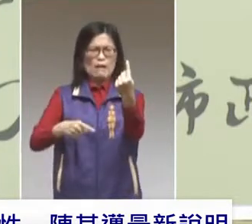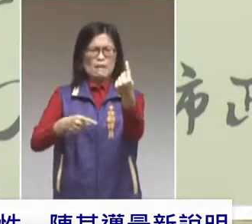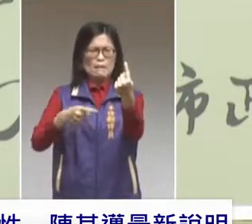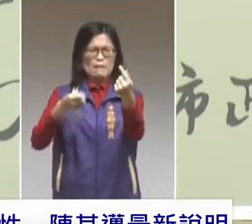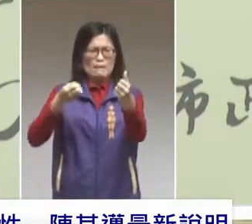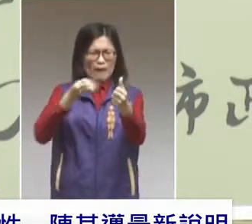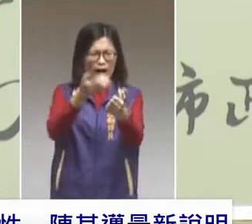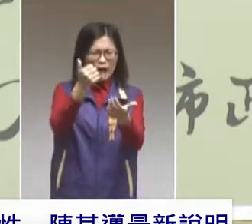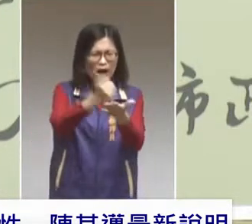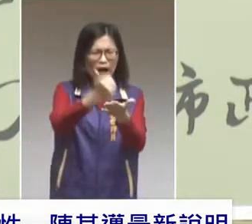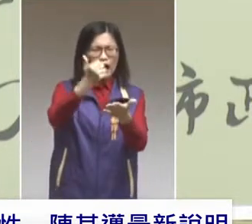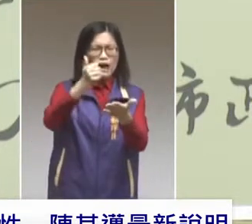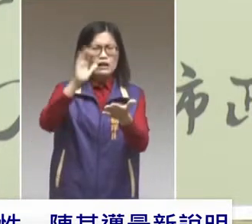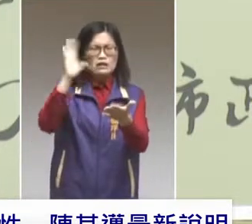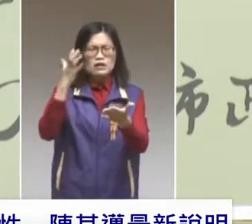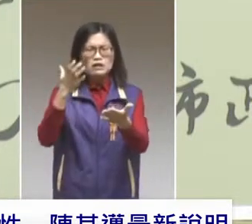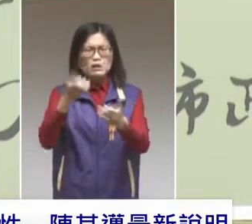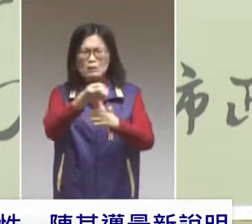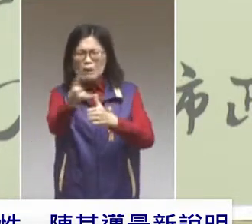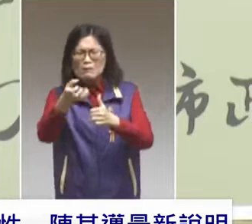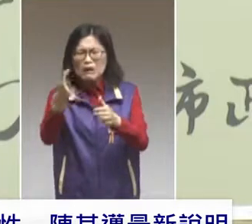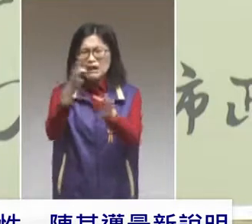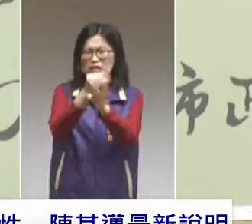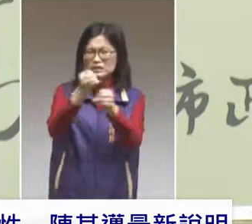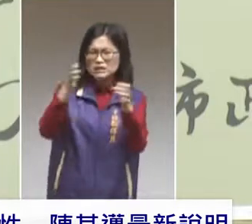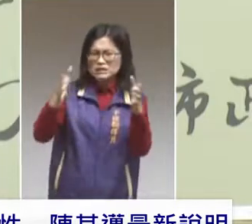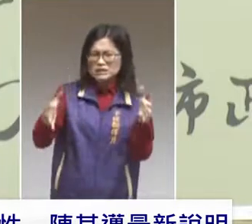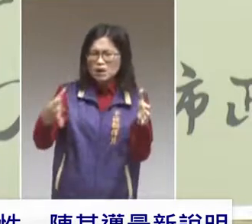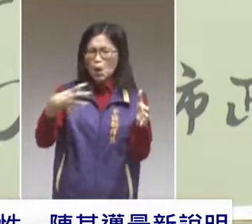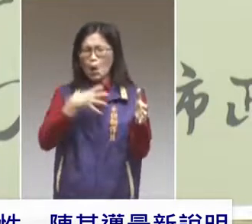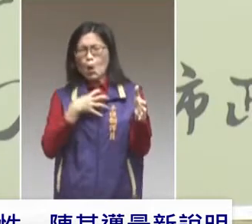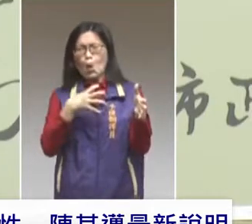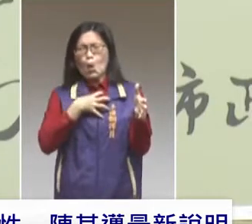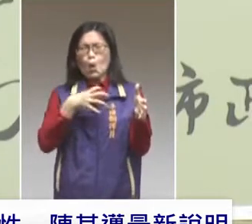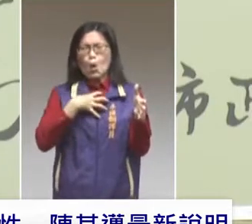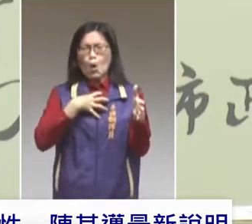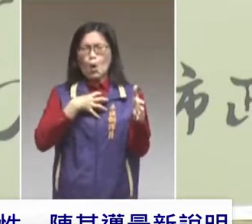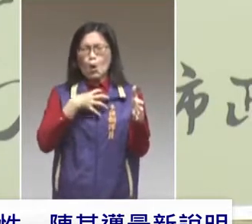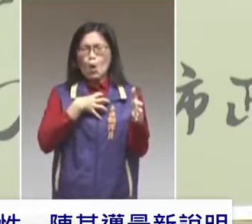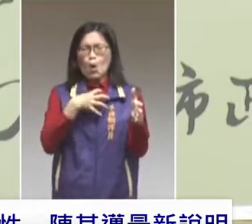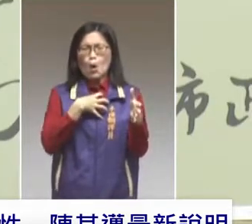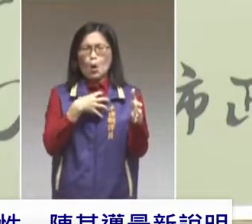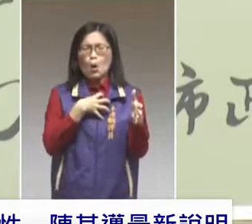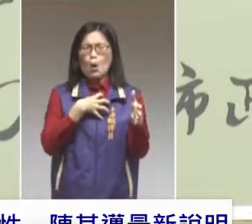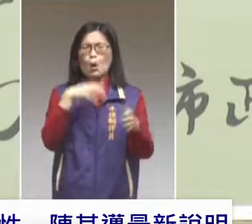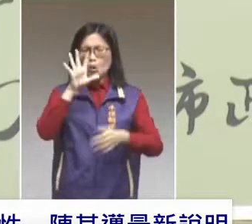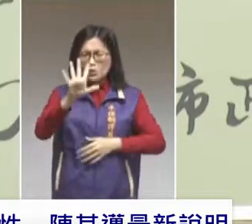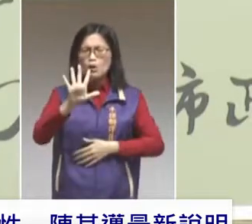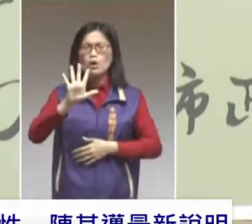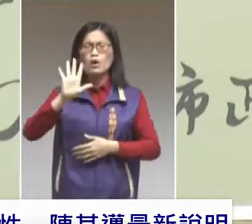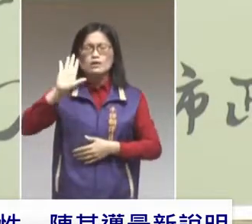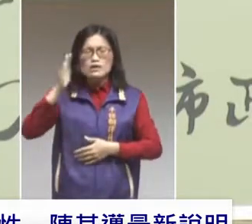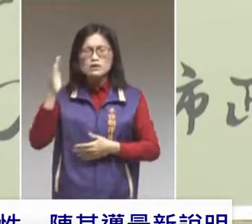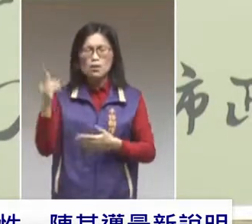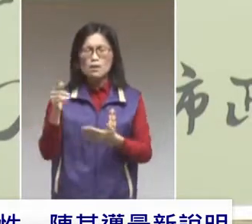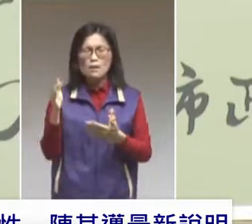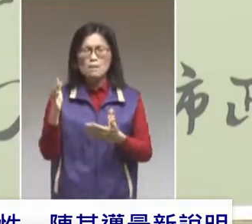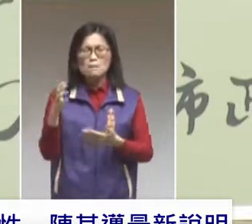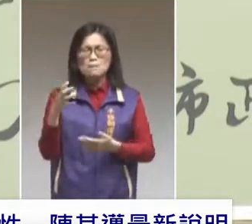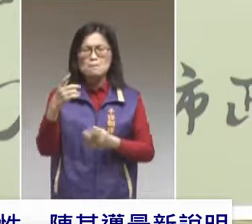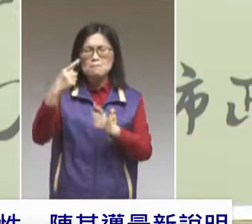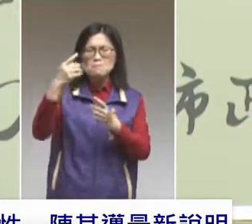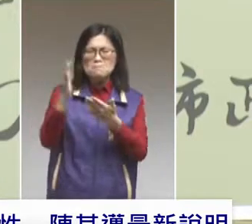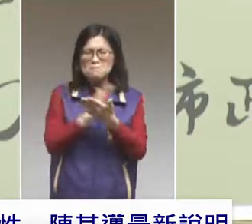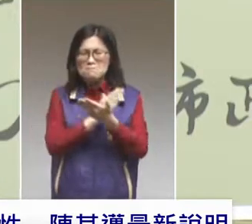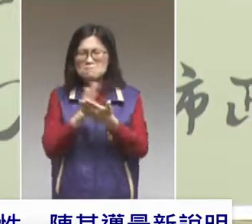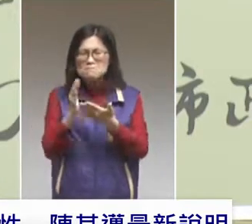有一个个案，然后因为在可传染期 的这个部分虽然有，但